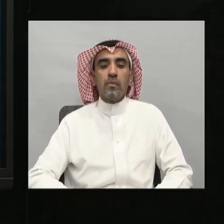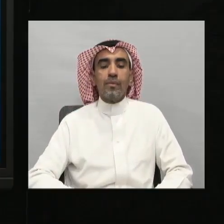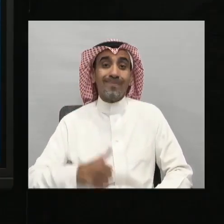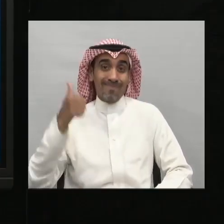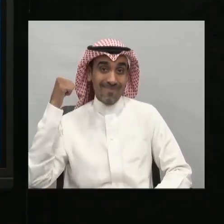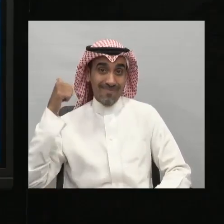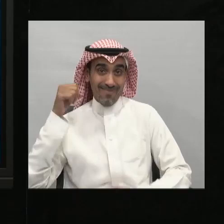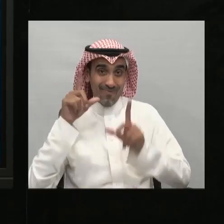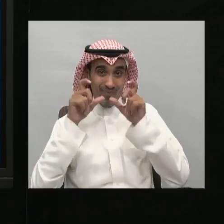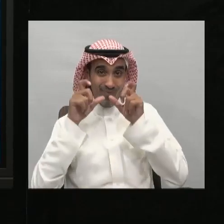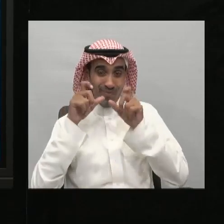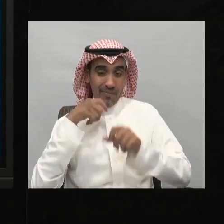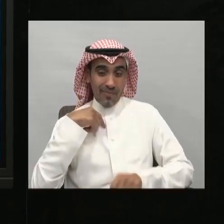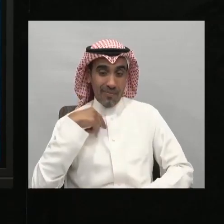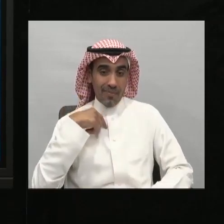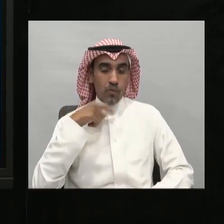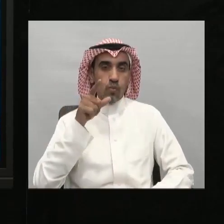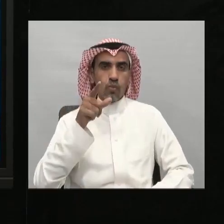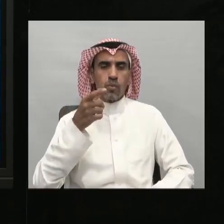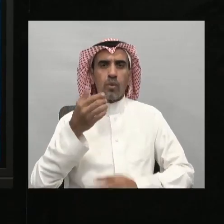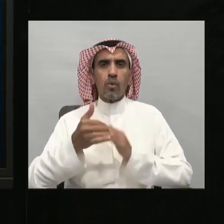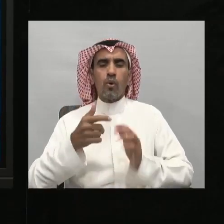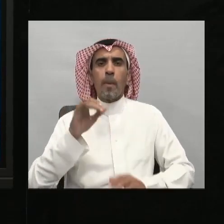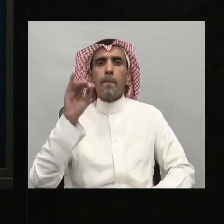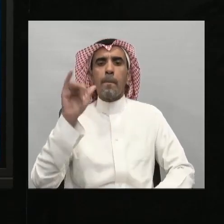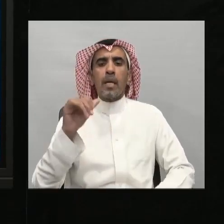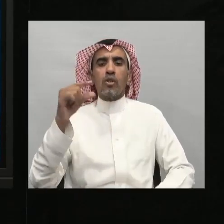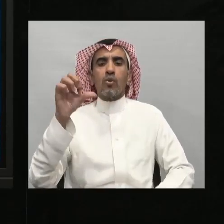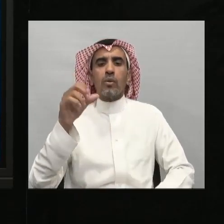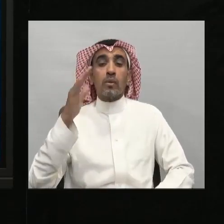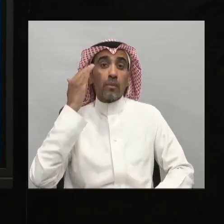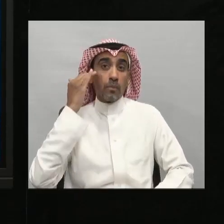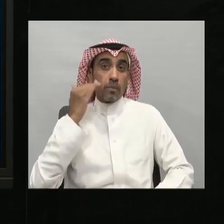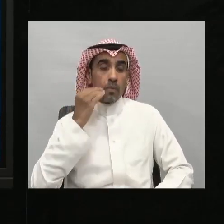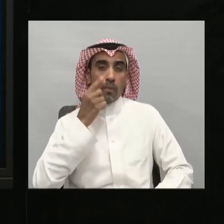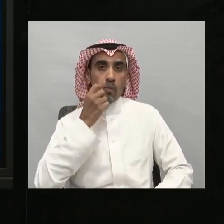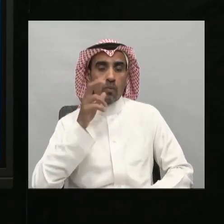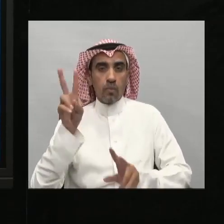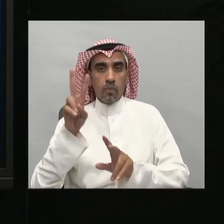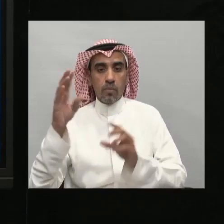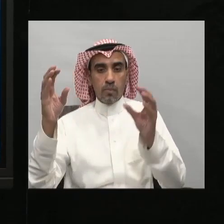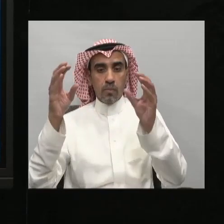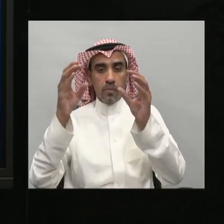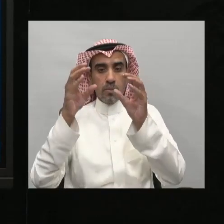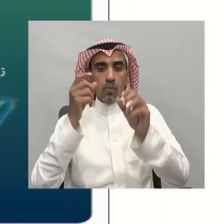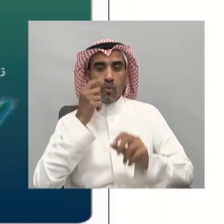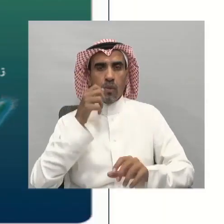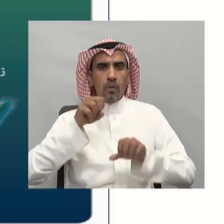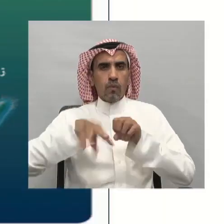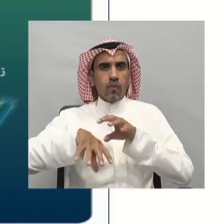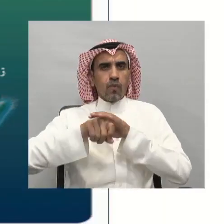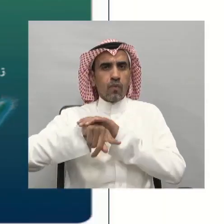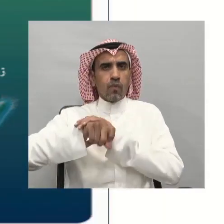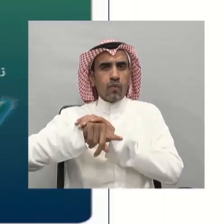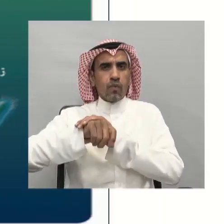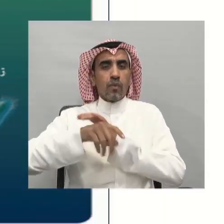هنا في هذه الصورة لدينا الطور الميدوزي، هنا لدينا الذكر وهنا لدينا ماذا؟ الأنثى. الذكر يطلق الحيوانات